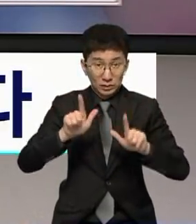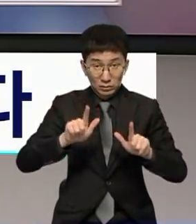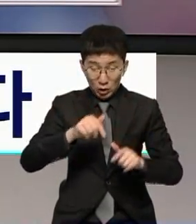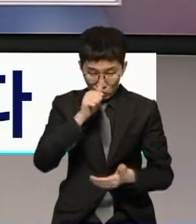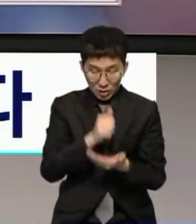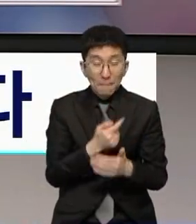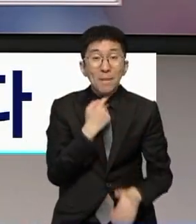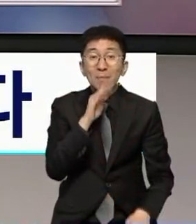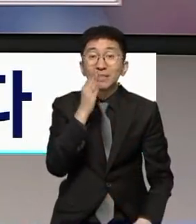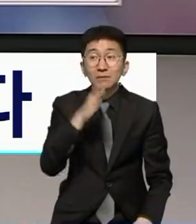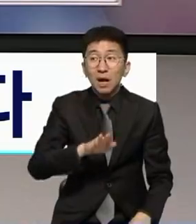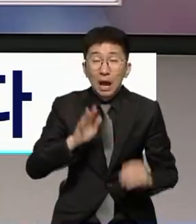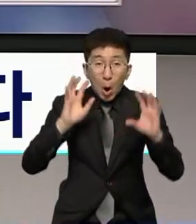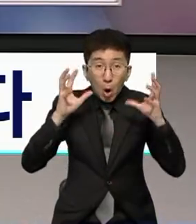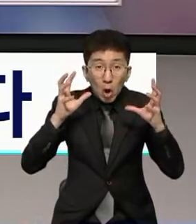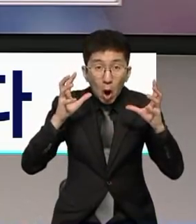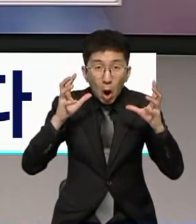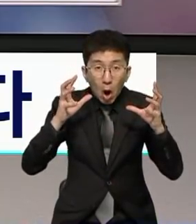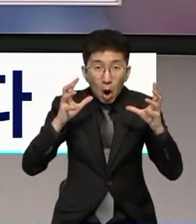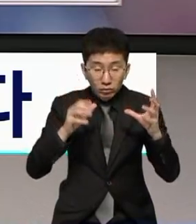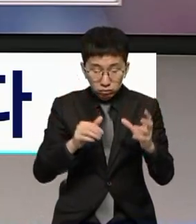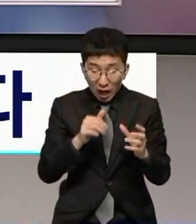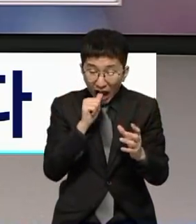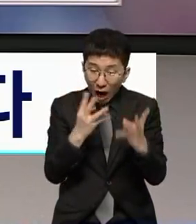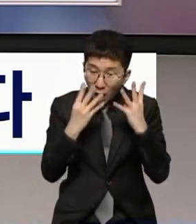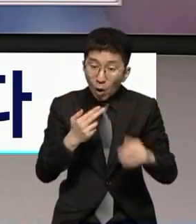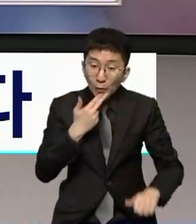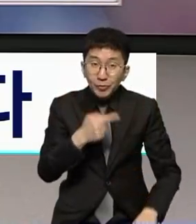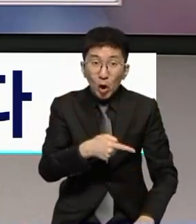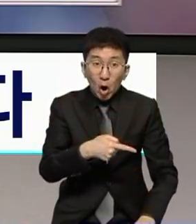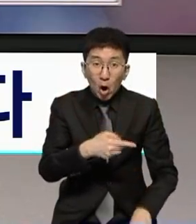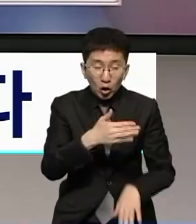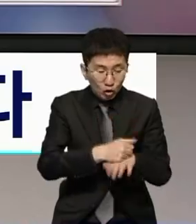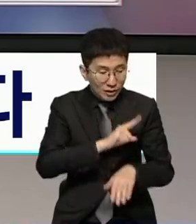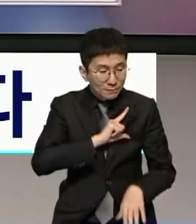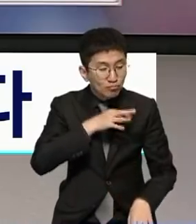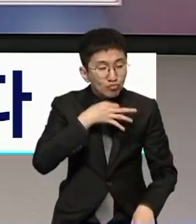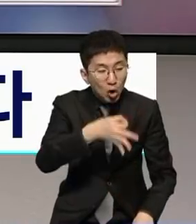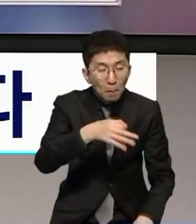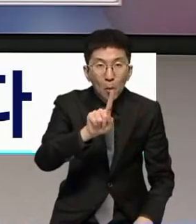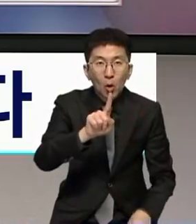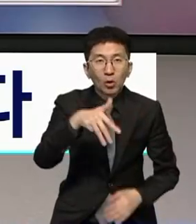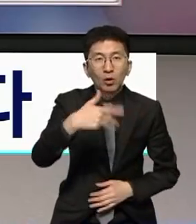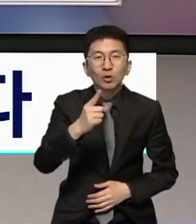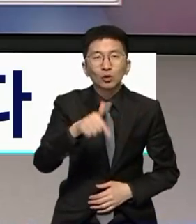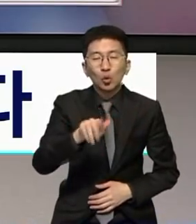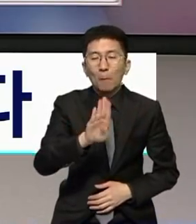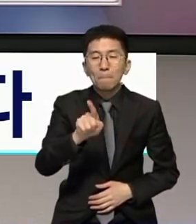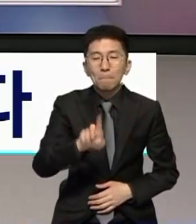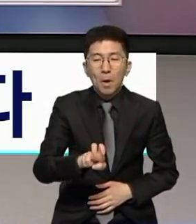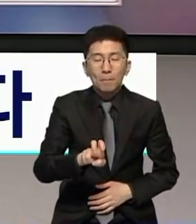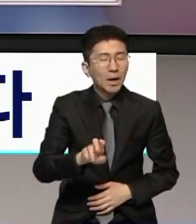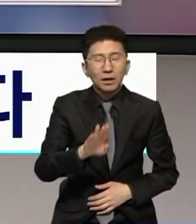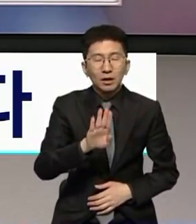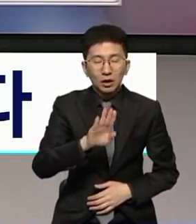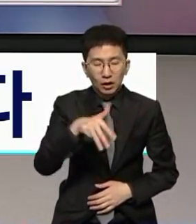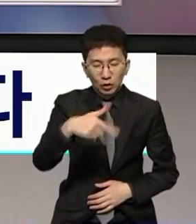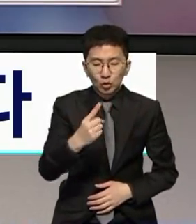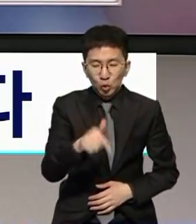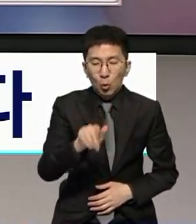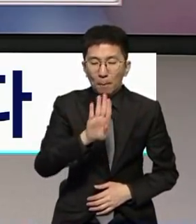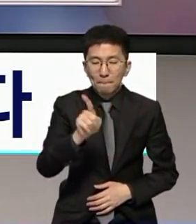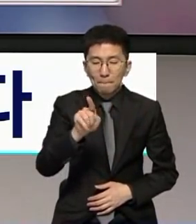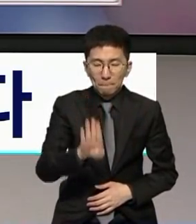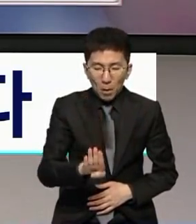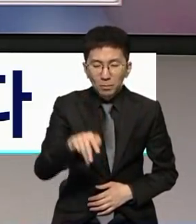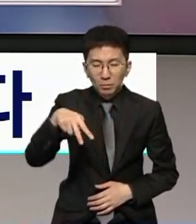받고 형사 책임은 지지 않는 소년범을 촉법 소년이라고 부릅니다. 현재 만 14살 미만인